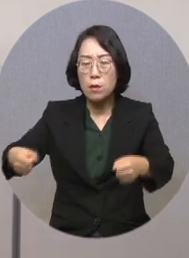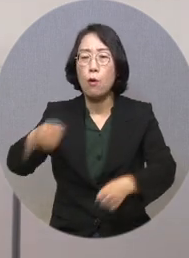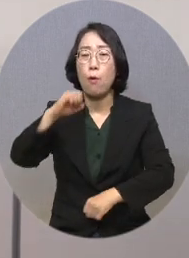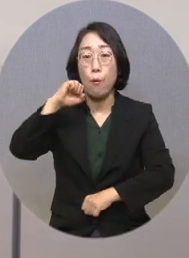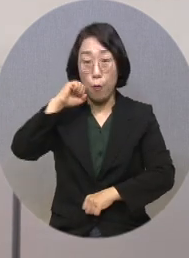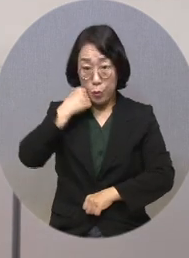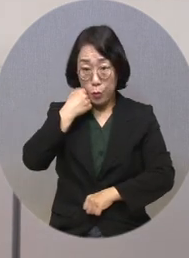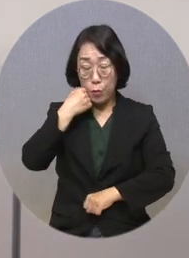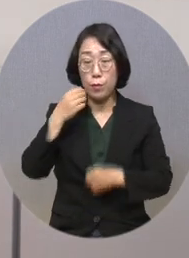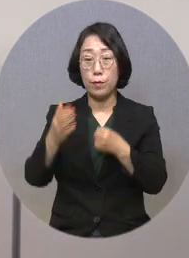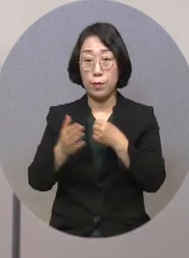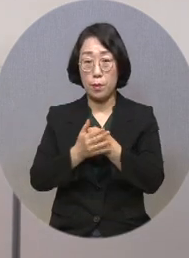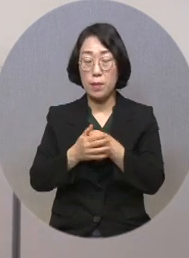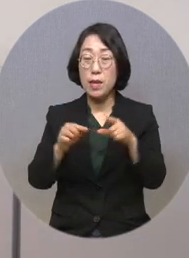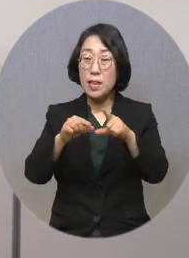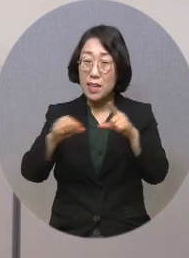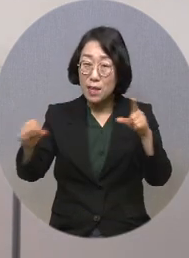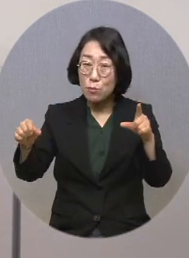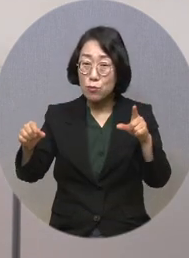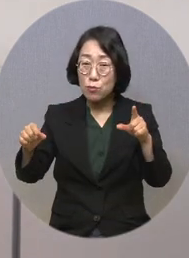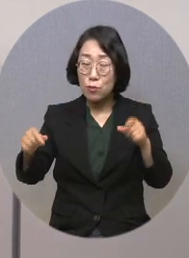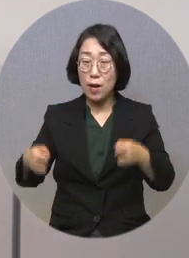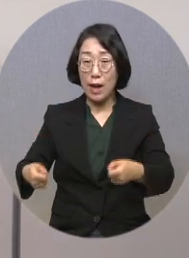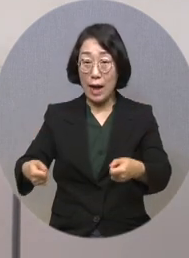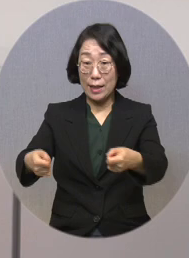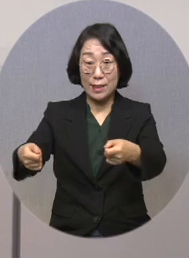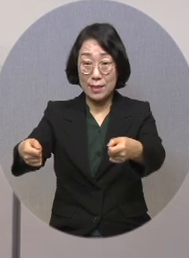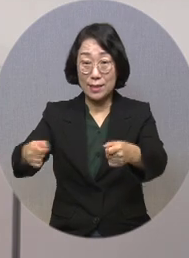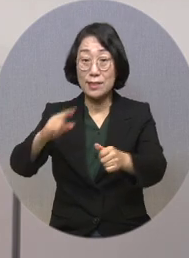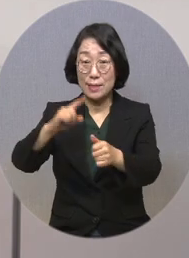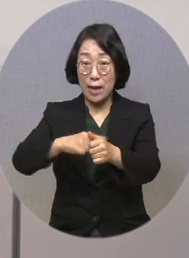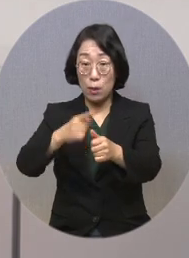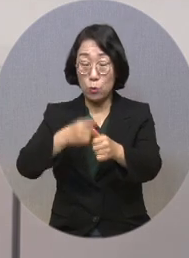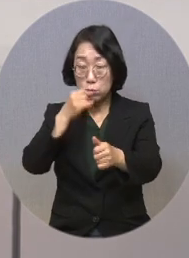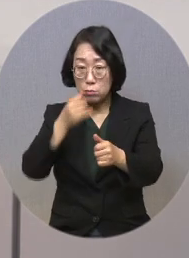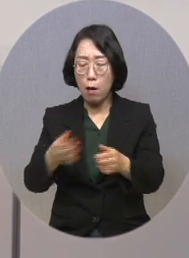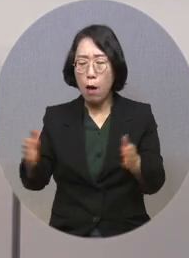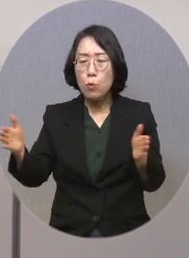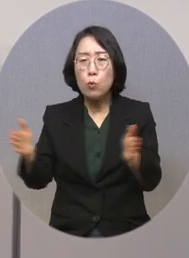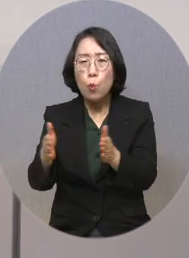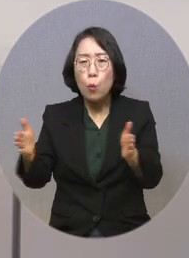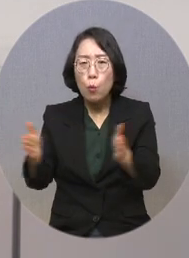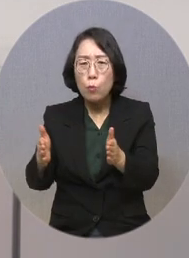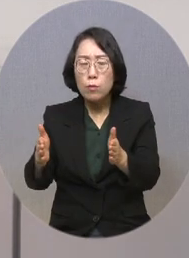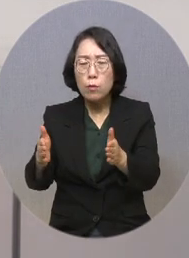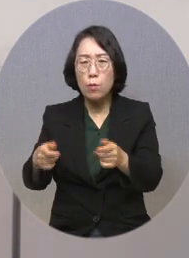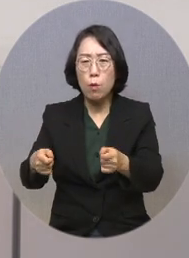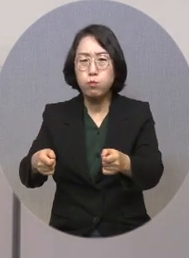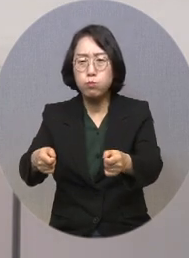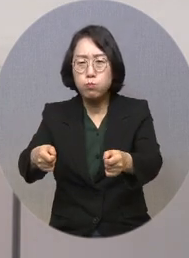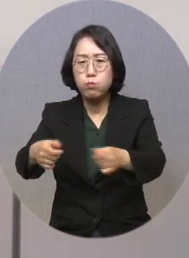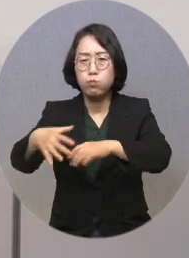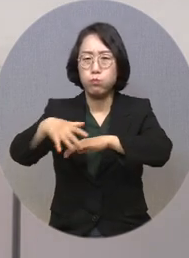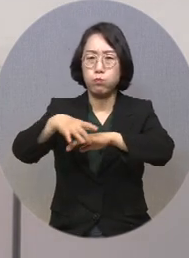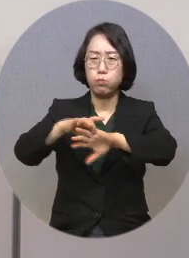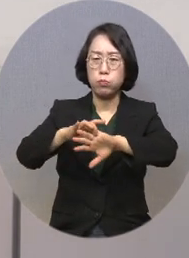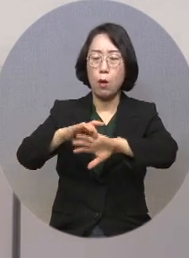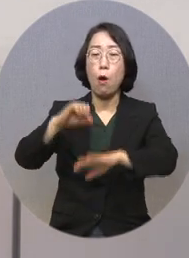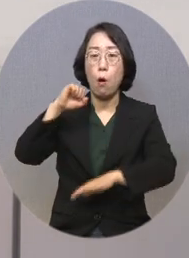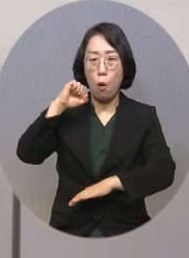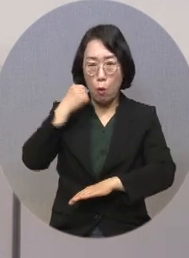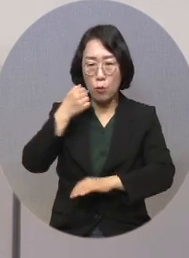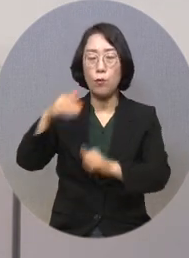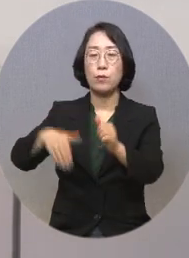전통시장에서 카트를 도입했지만 통로가 좁다 보니 활용도가 낮은 것이